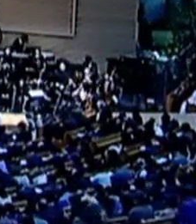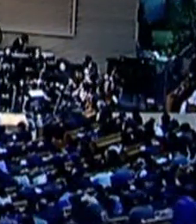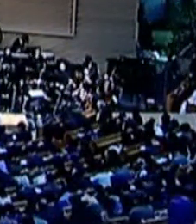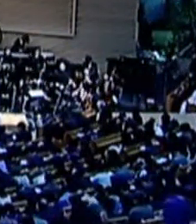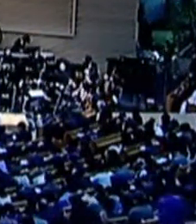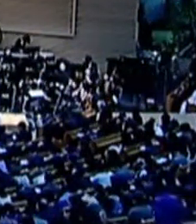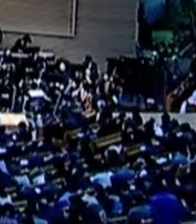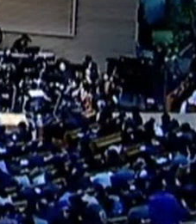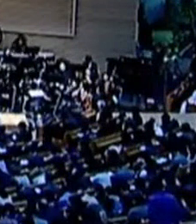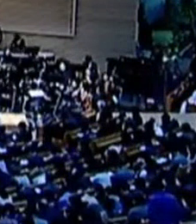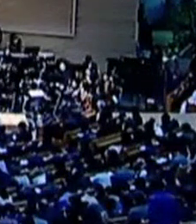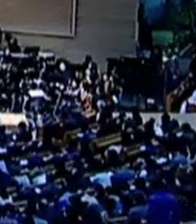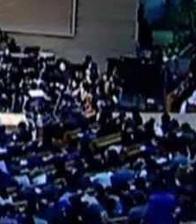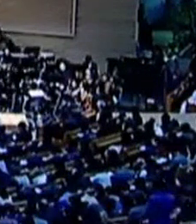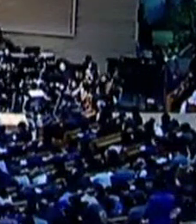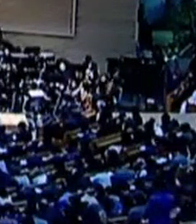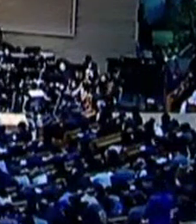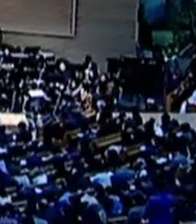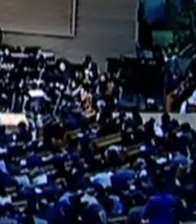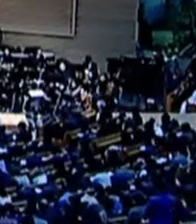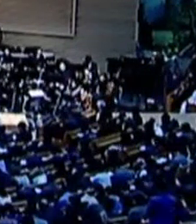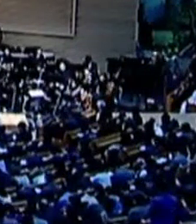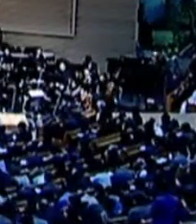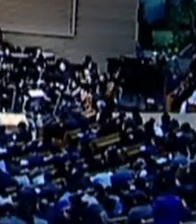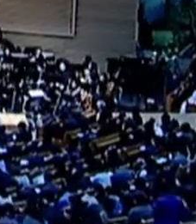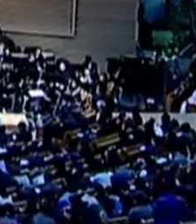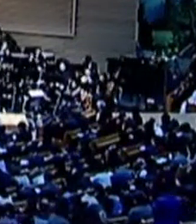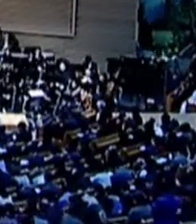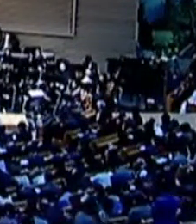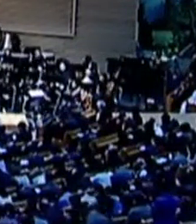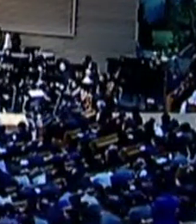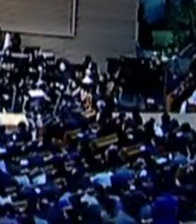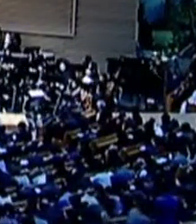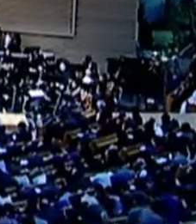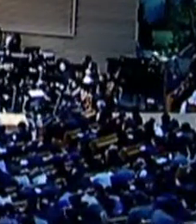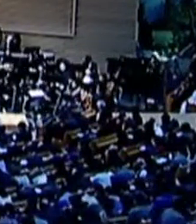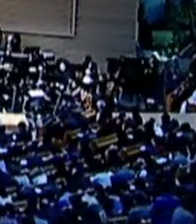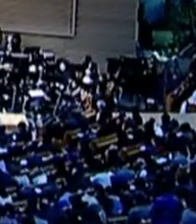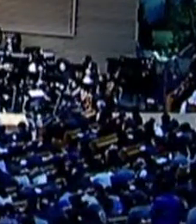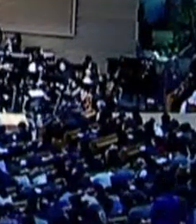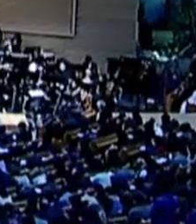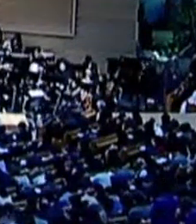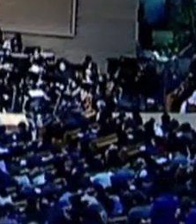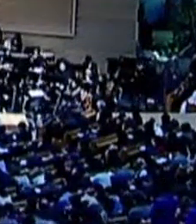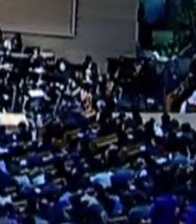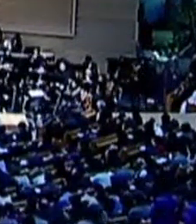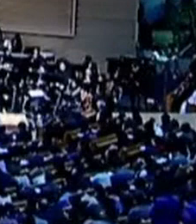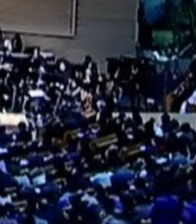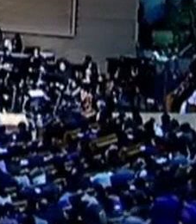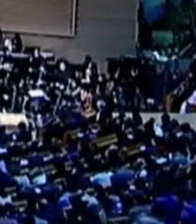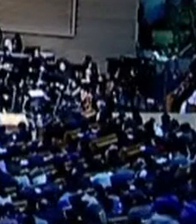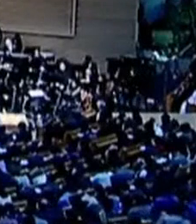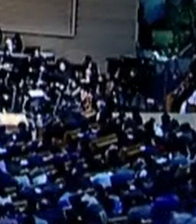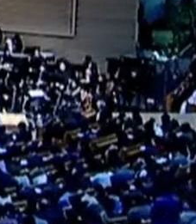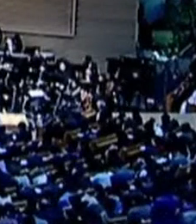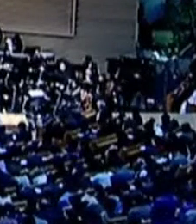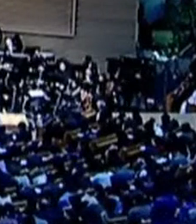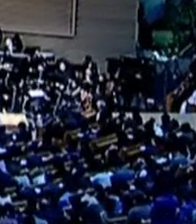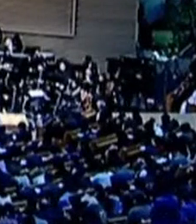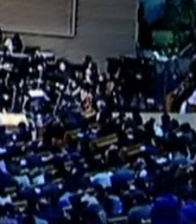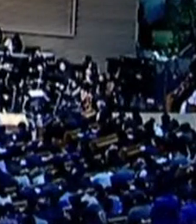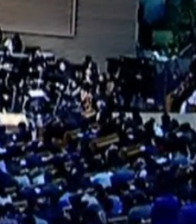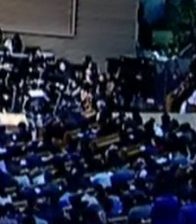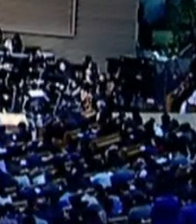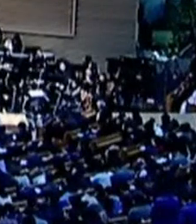위해 하나님 주의 은혜를 덮으시고 하나님의 역사를 도와주시고 하나님의 능력을 도와주시고 우리의 심령이